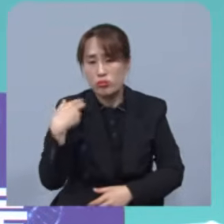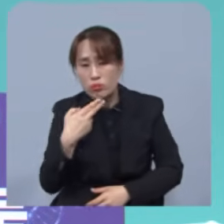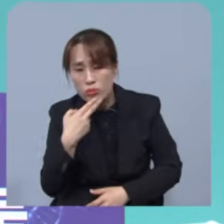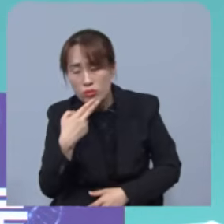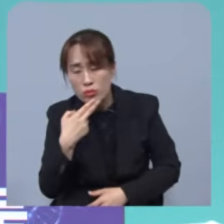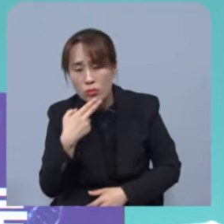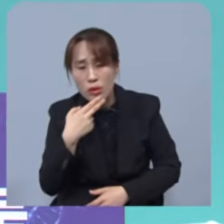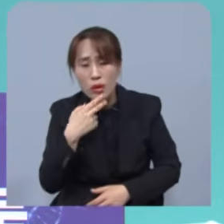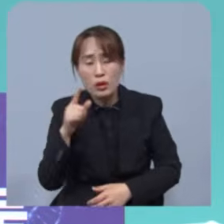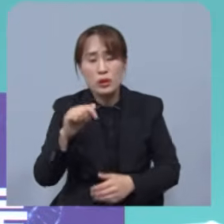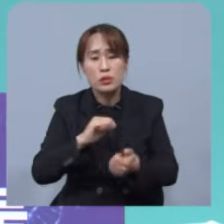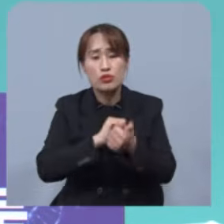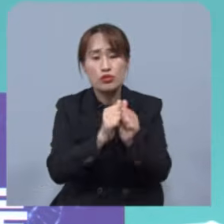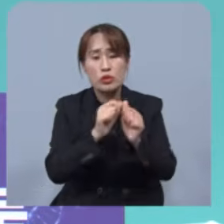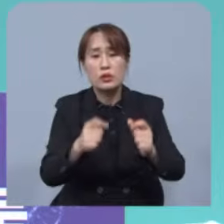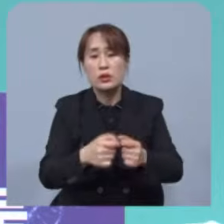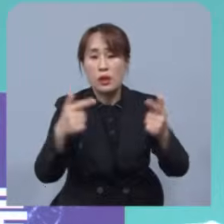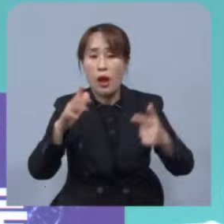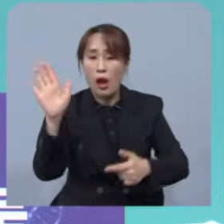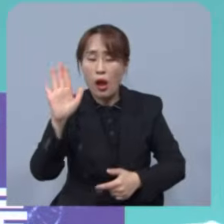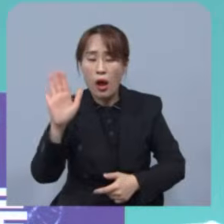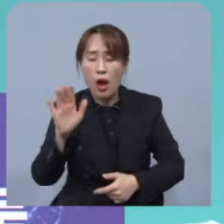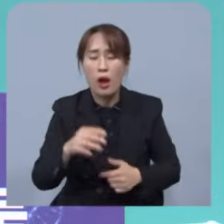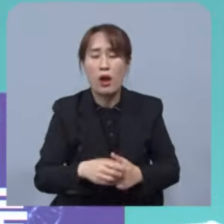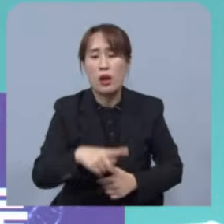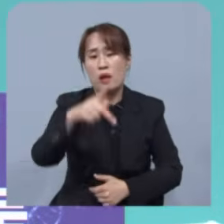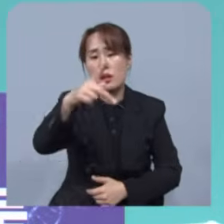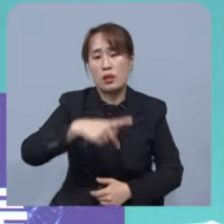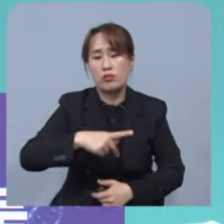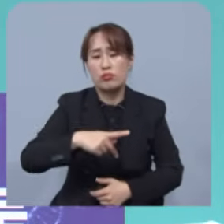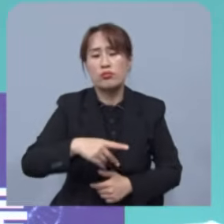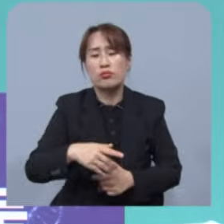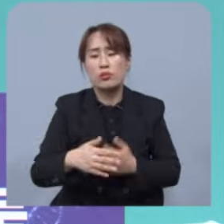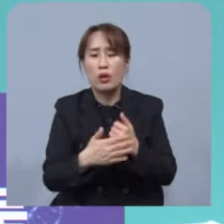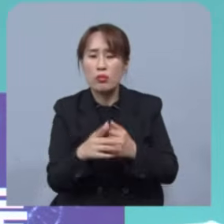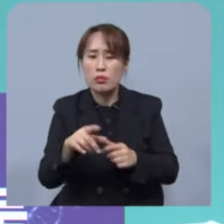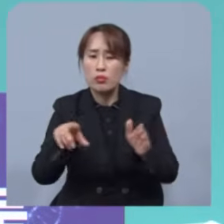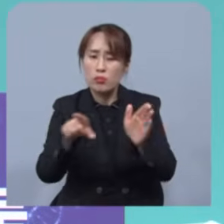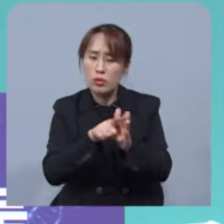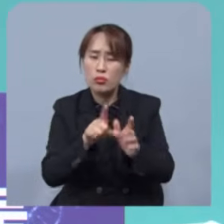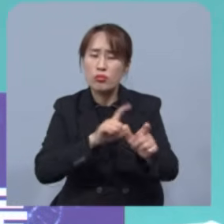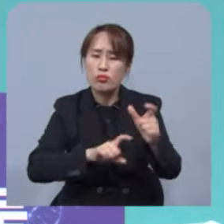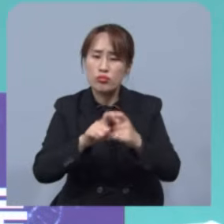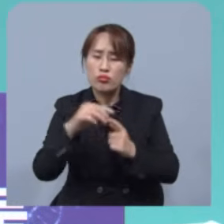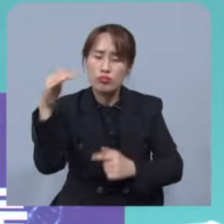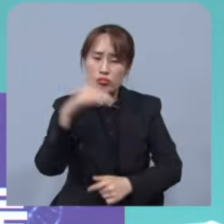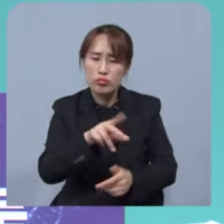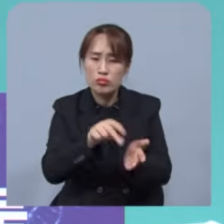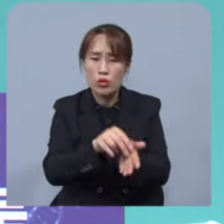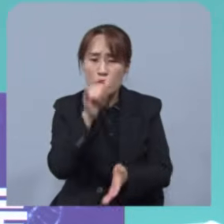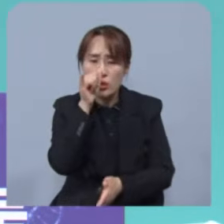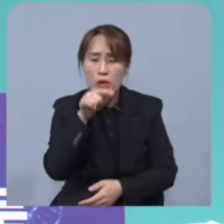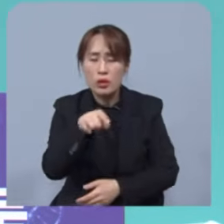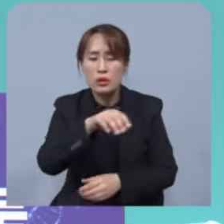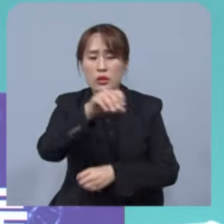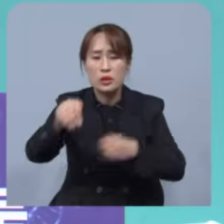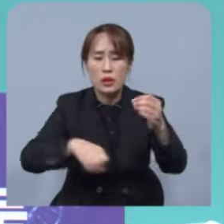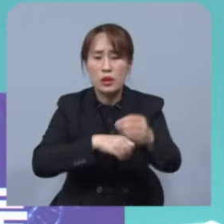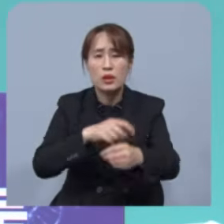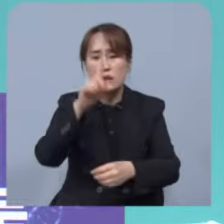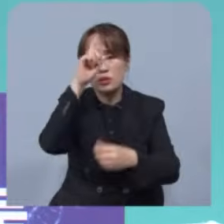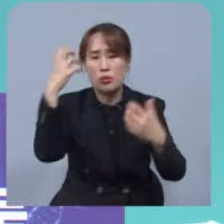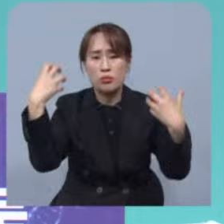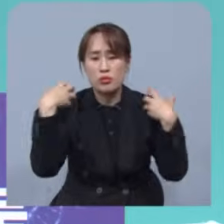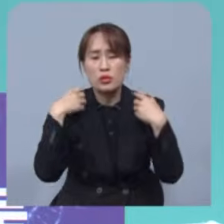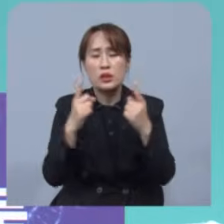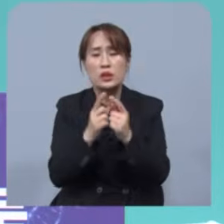그런데 증자를 안 하고 대출을 받으려고 하니까 좀 신용도의 문제가 있고 그러니 차라리